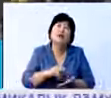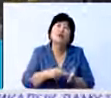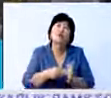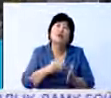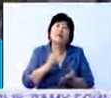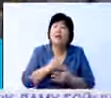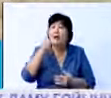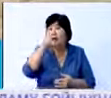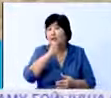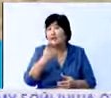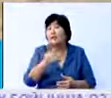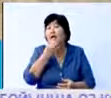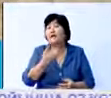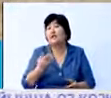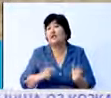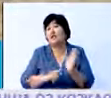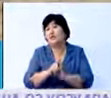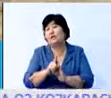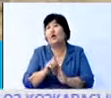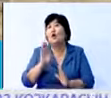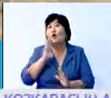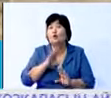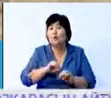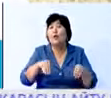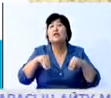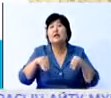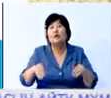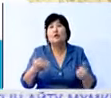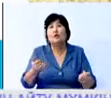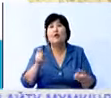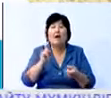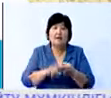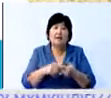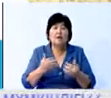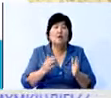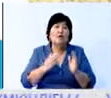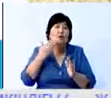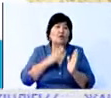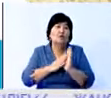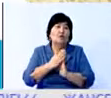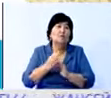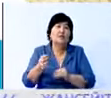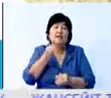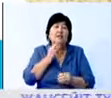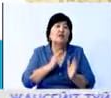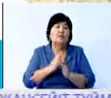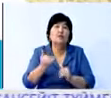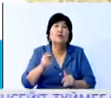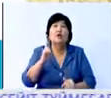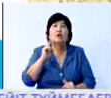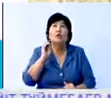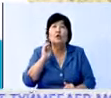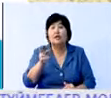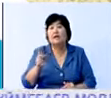бар. Жылдағыдан ертерек бастадық биыл, суалуды да егуді де. Соның арқасында әйтеуір күрішімізді ертерек пісіп, осы қыркүйектің аяғына